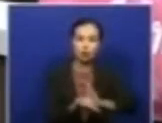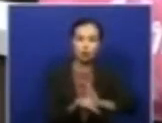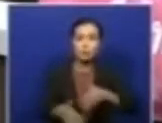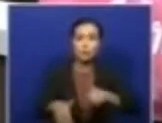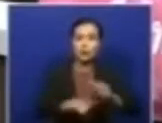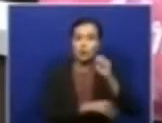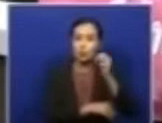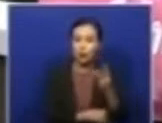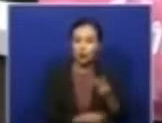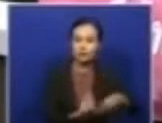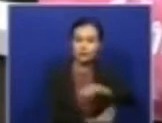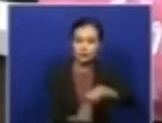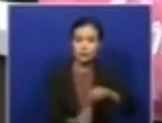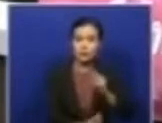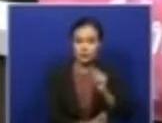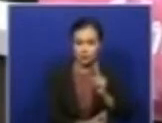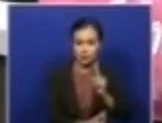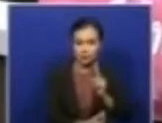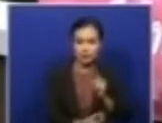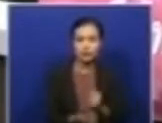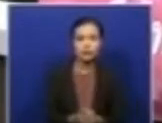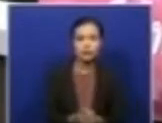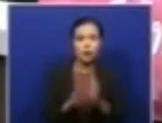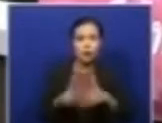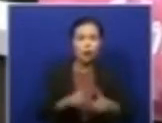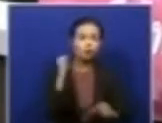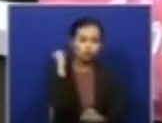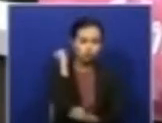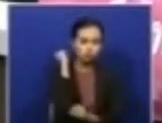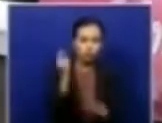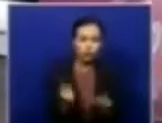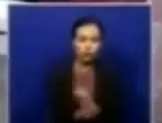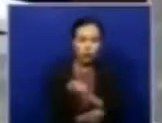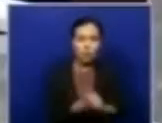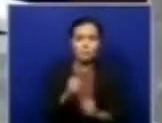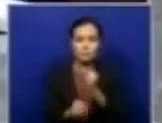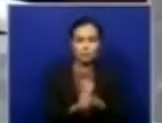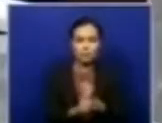เศรษฐกิจฐานรากและสังคมประจำปี